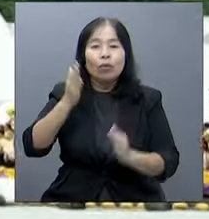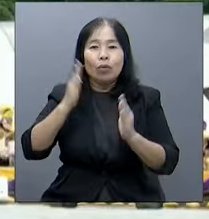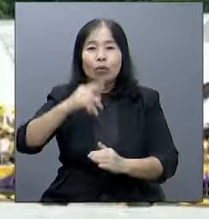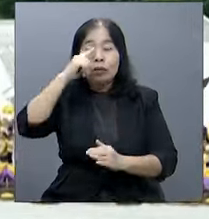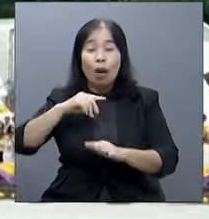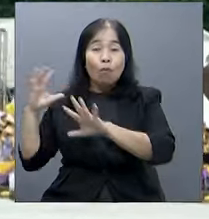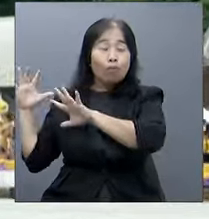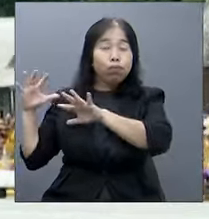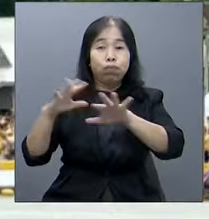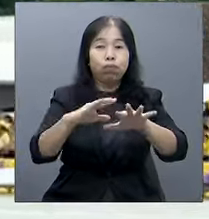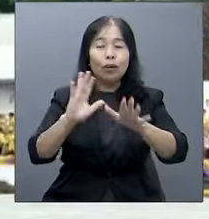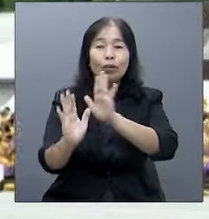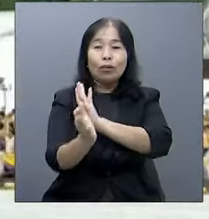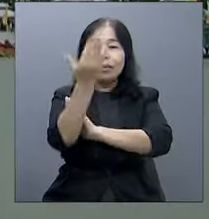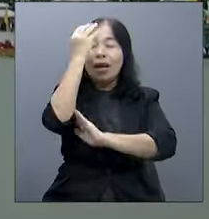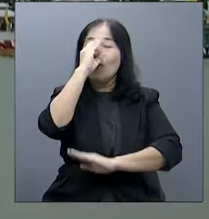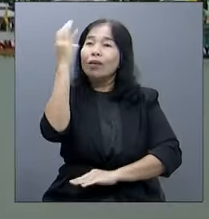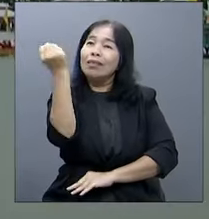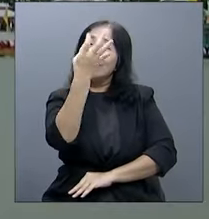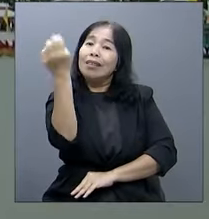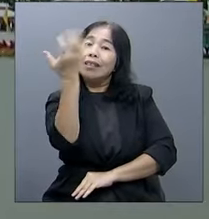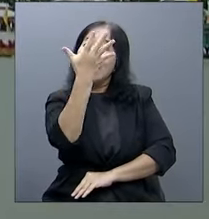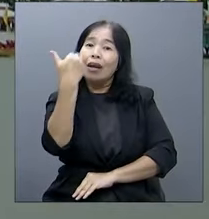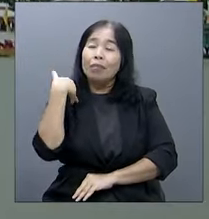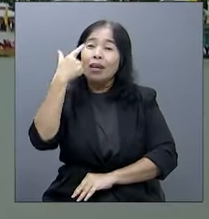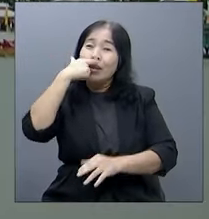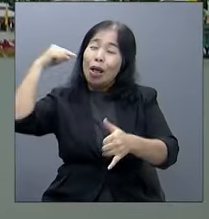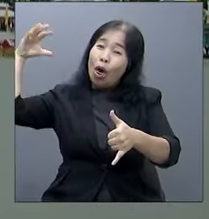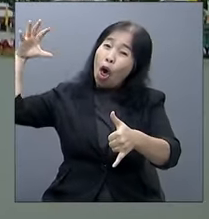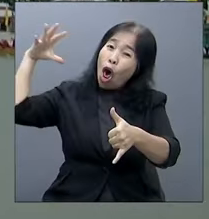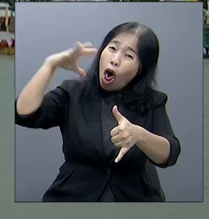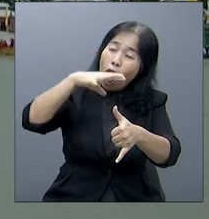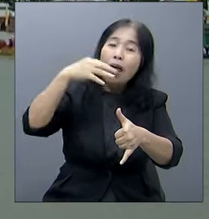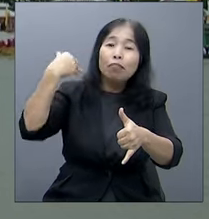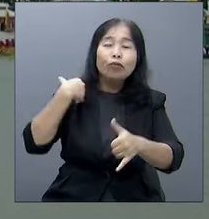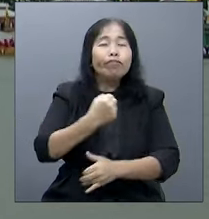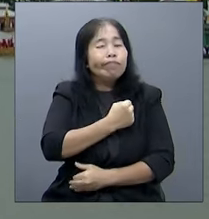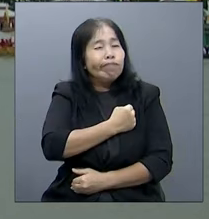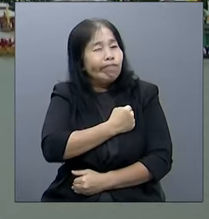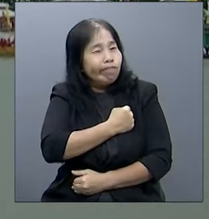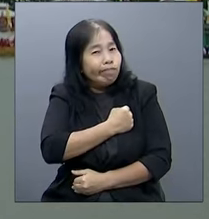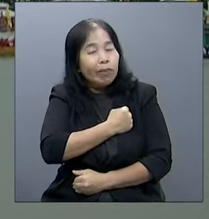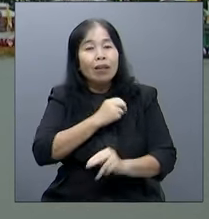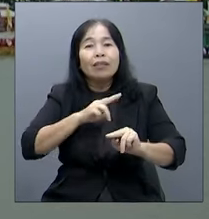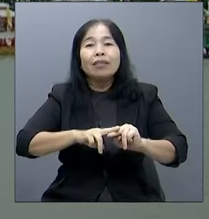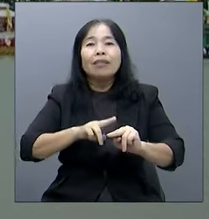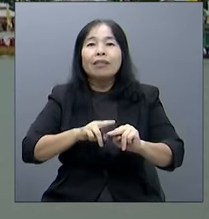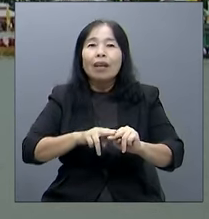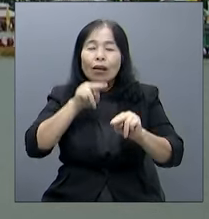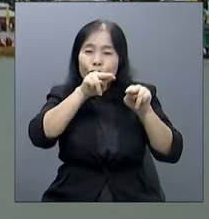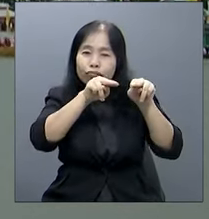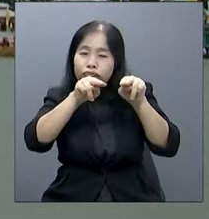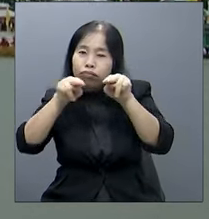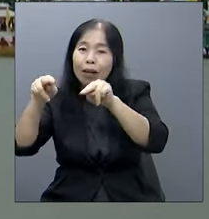นตแต่ชวงเช้าแล้ช่งเช้า แดดจัดมาก เลยค ไมตบพอยู่ทคผชมเพกยงกรัวอยค humorี่แ่น a่อง